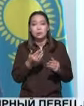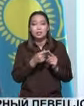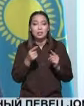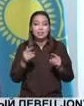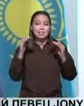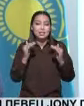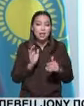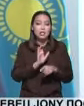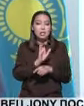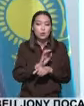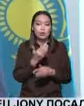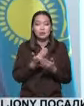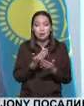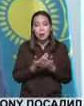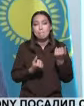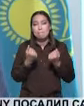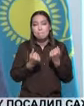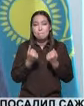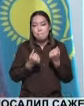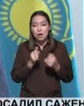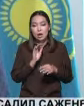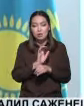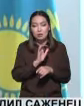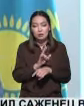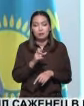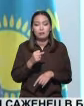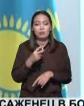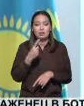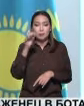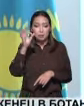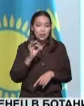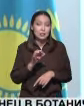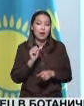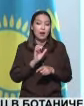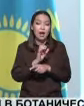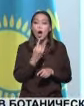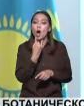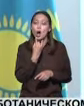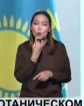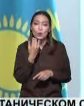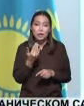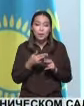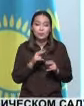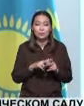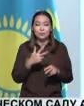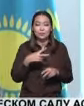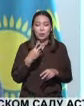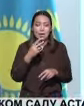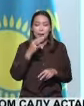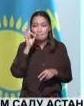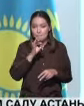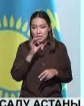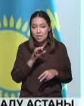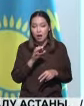снижение импорта наблюдается в машиностроительной отрасли на 21%, импорт аккумуляторов снизился на 31% по итогам